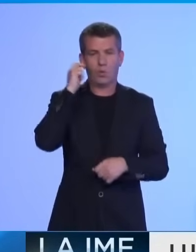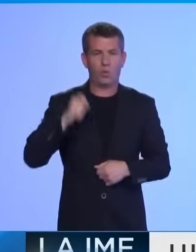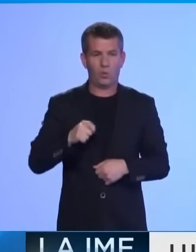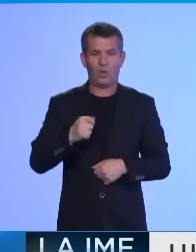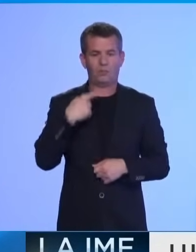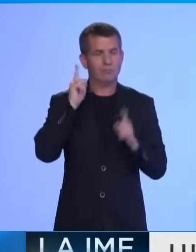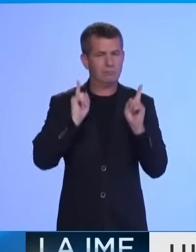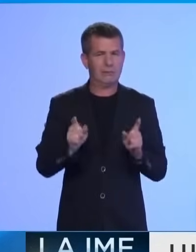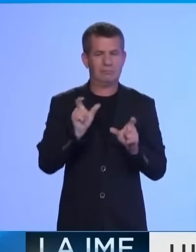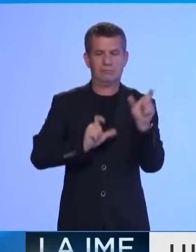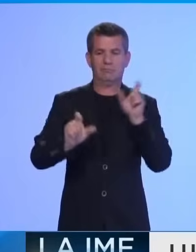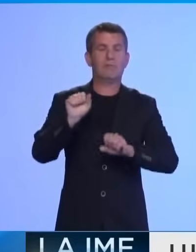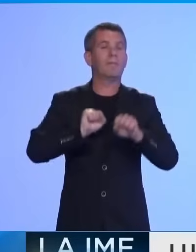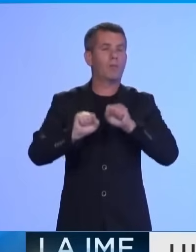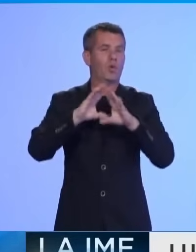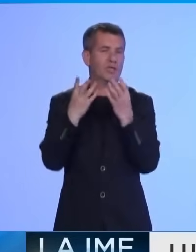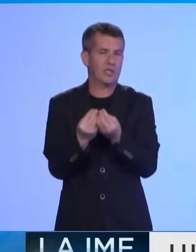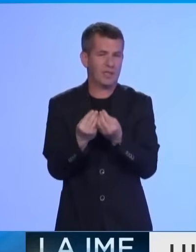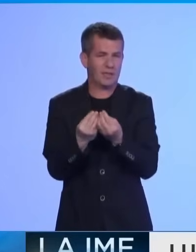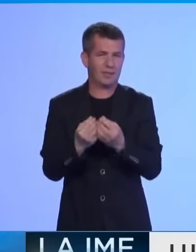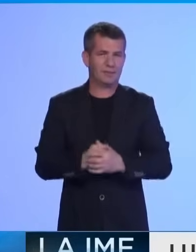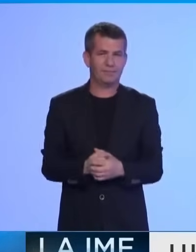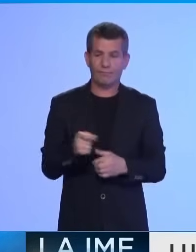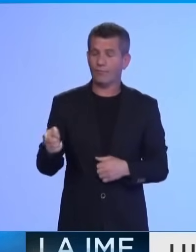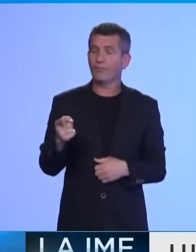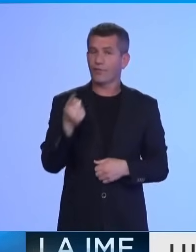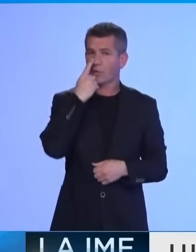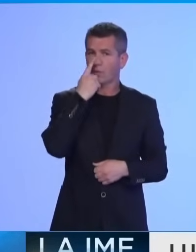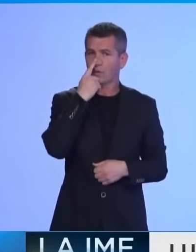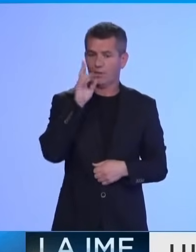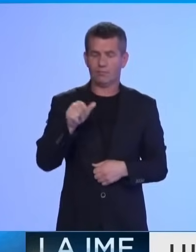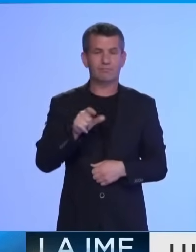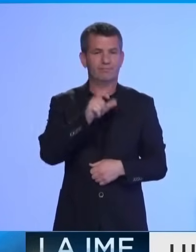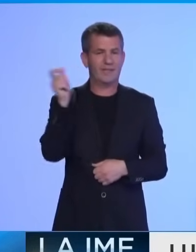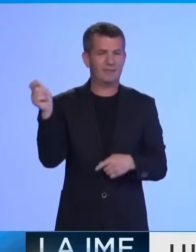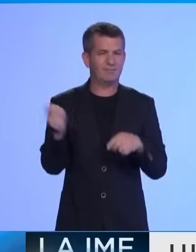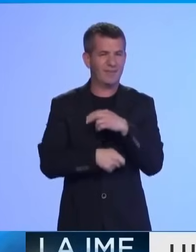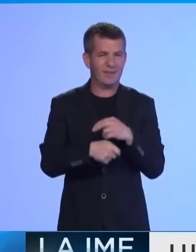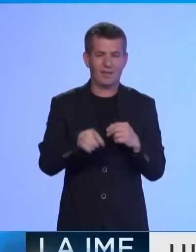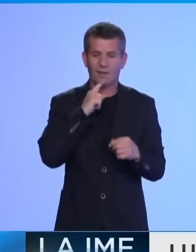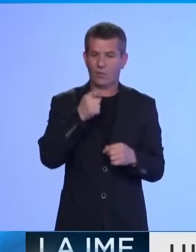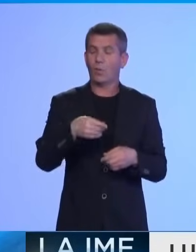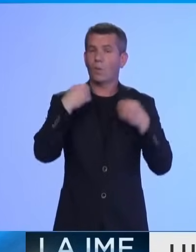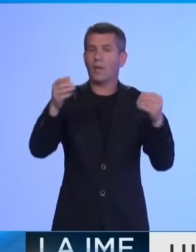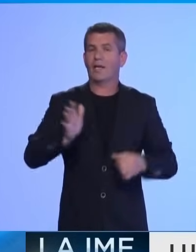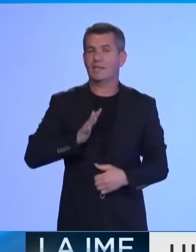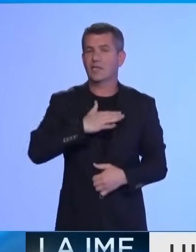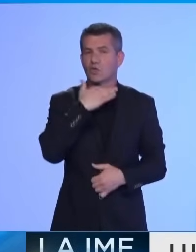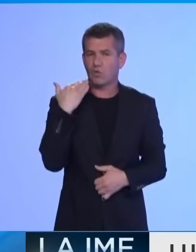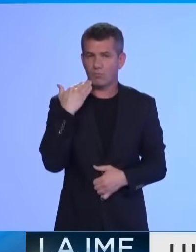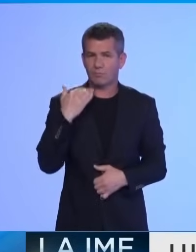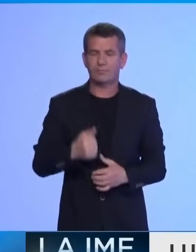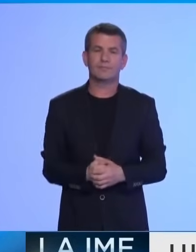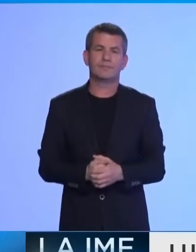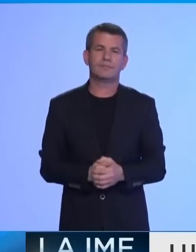të siguruar që po mbrohet, tha Lord Cameron. Rusia dënoi atë që e quajti një deklarat tjetër shumë e rrezikshme.